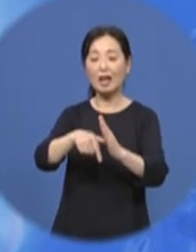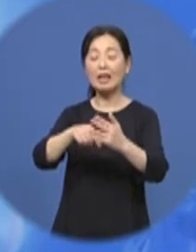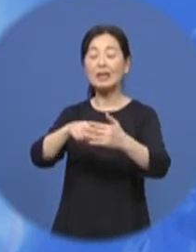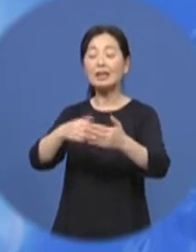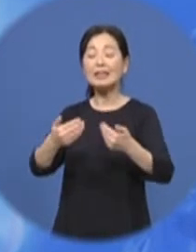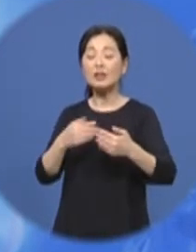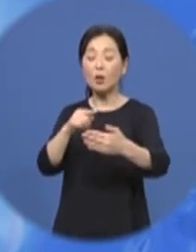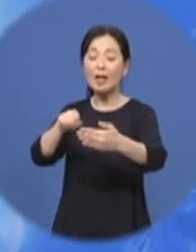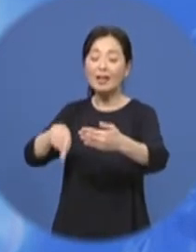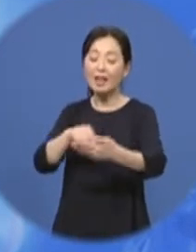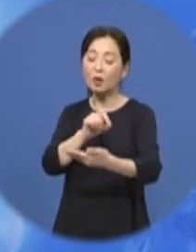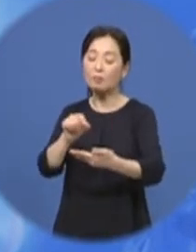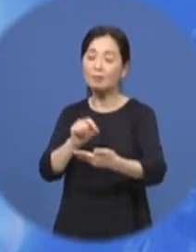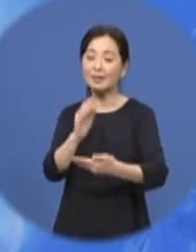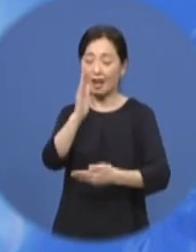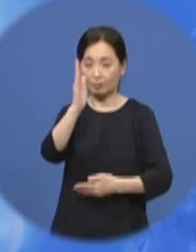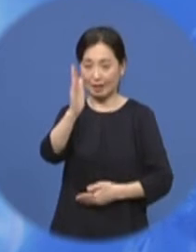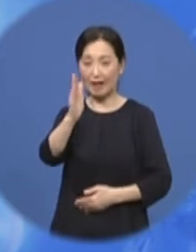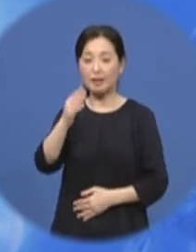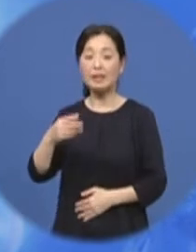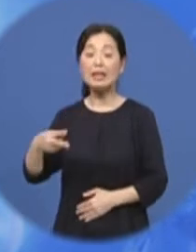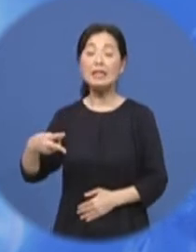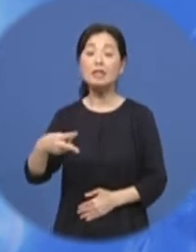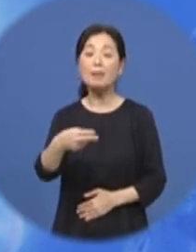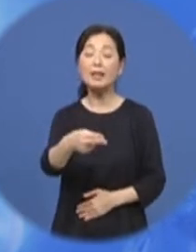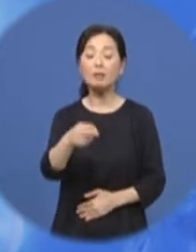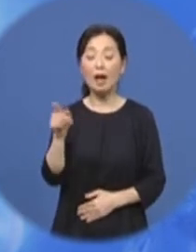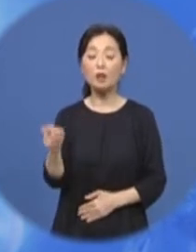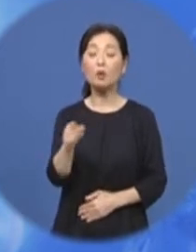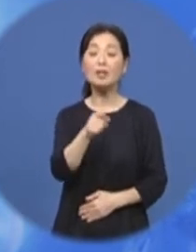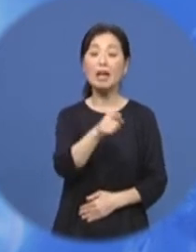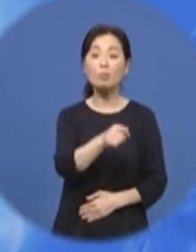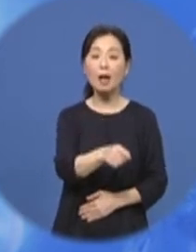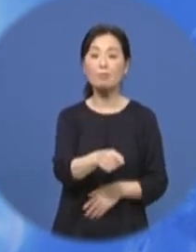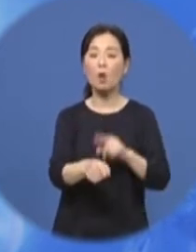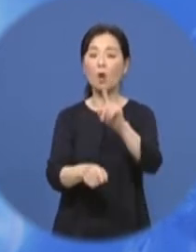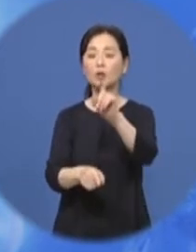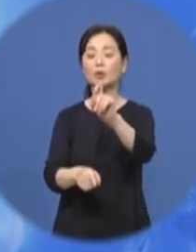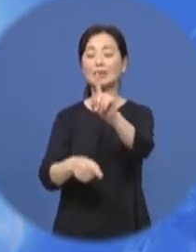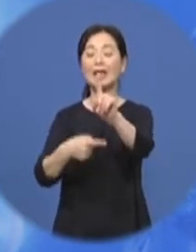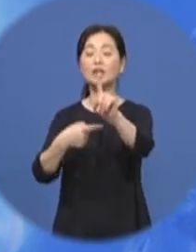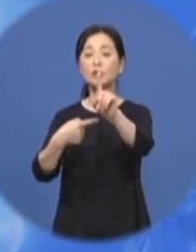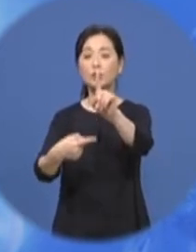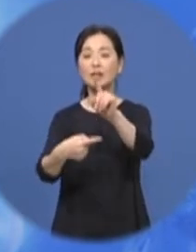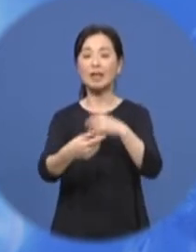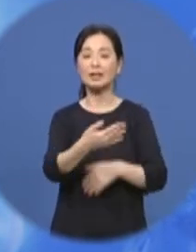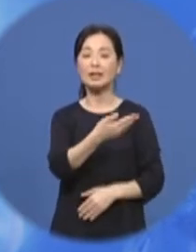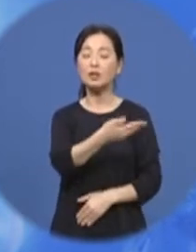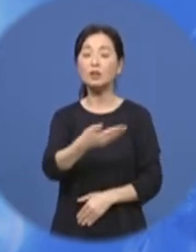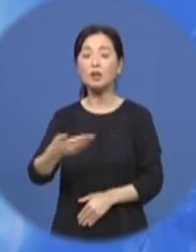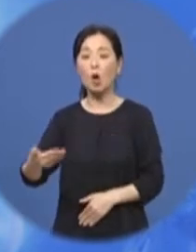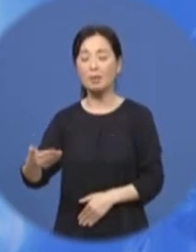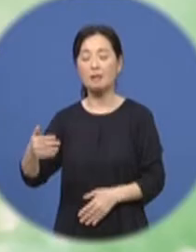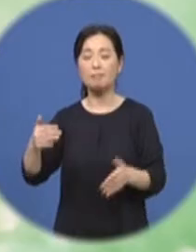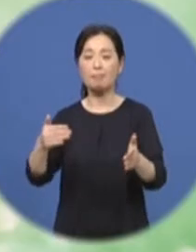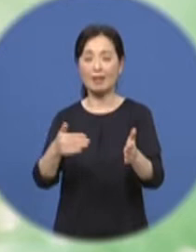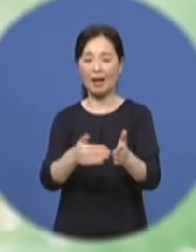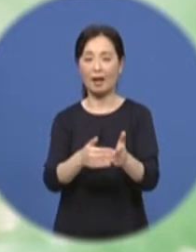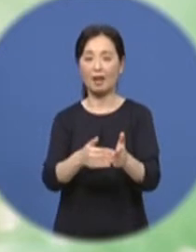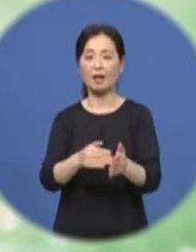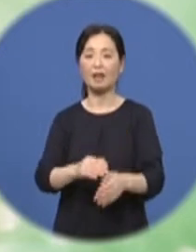ご記入ください。締め切りはどちらの場合も11月1日水曜日必着です。